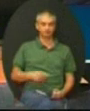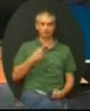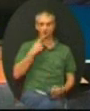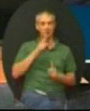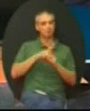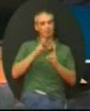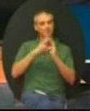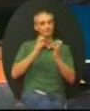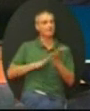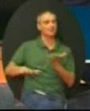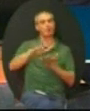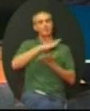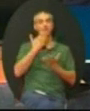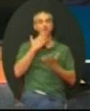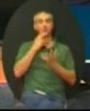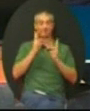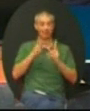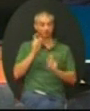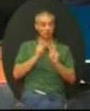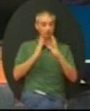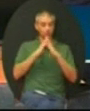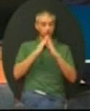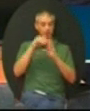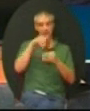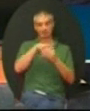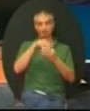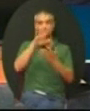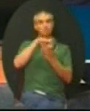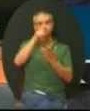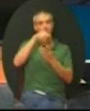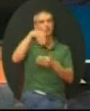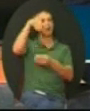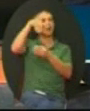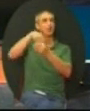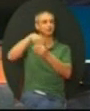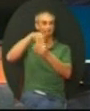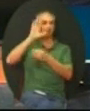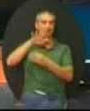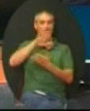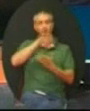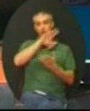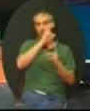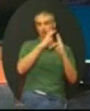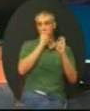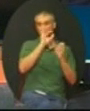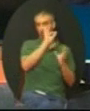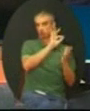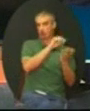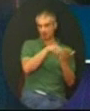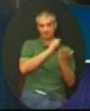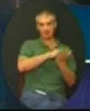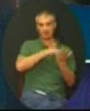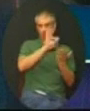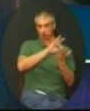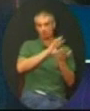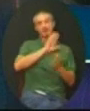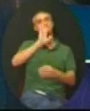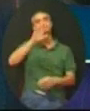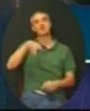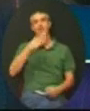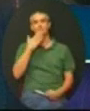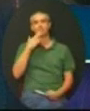מטרופולין ירושלים, ולאפשר לאותם אנשים שגרים באותם שכונות להצביע גם לשכונות, גם למועצות שלהם או לעיריות,